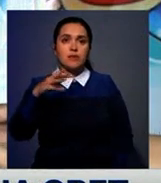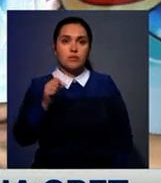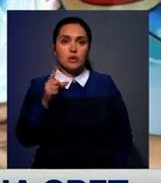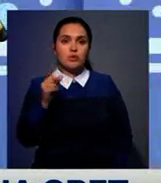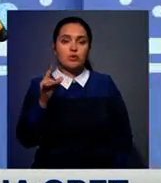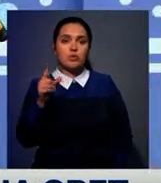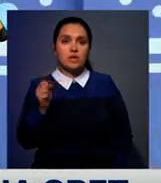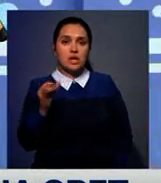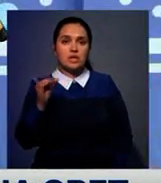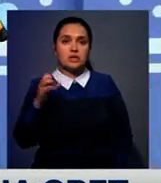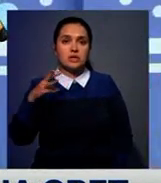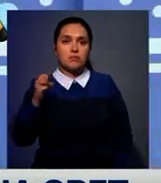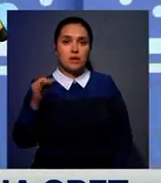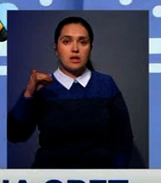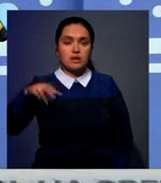Исмаил.